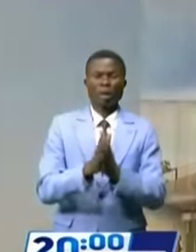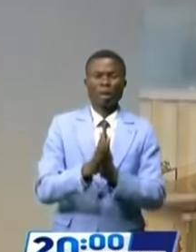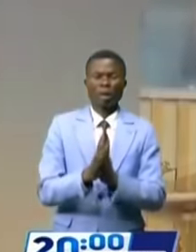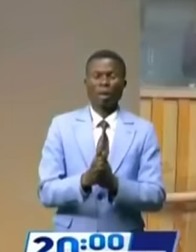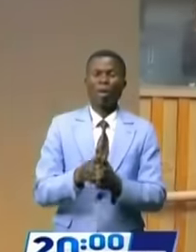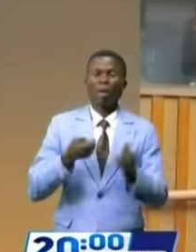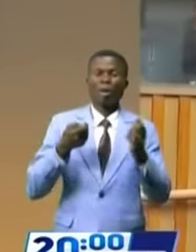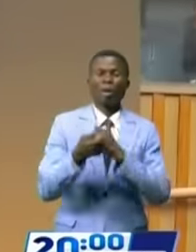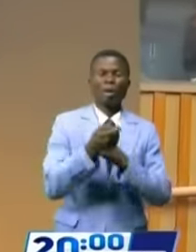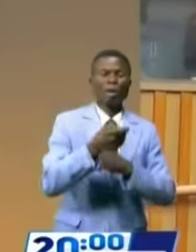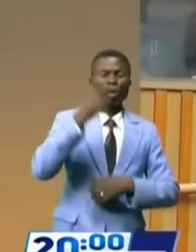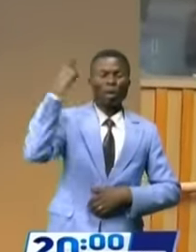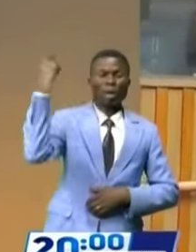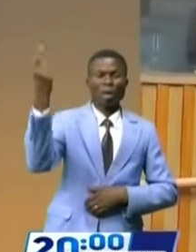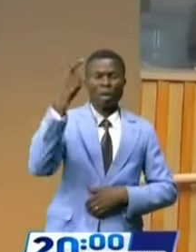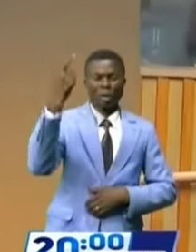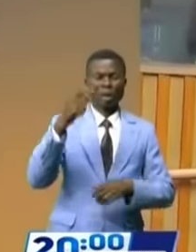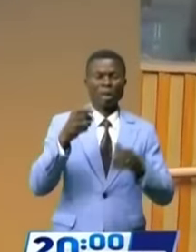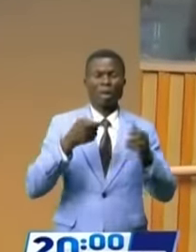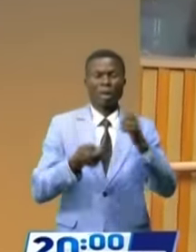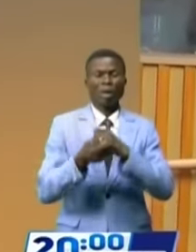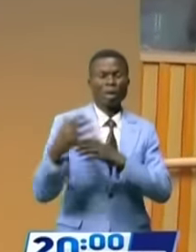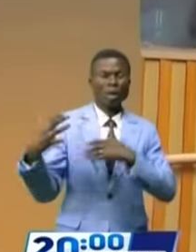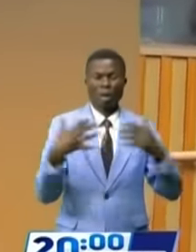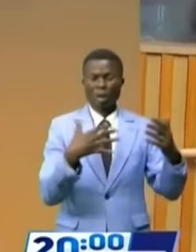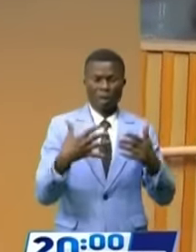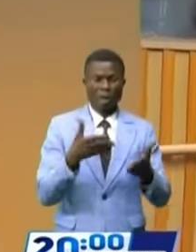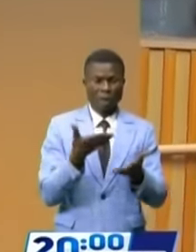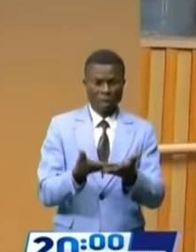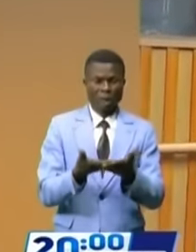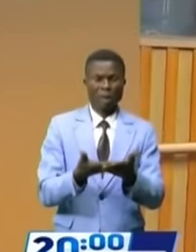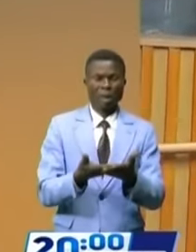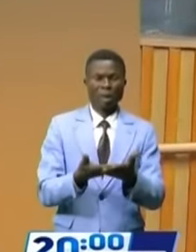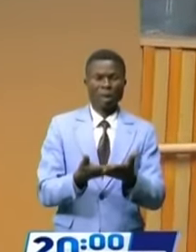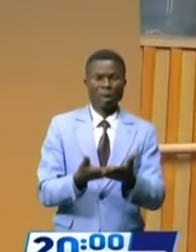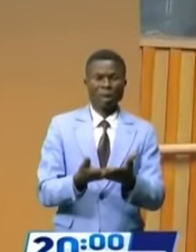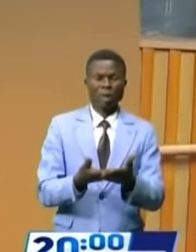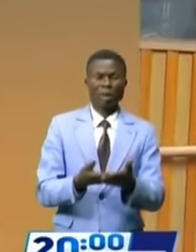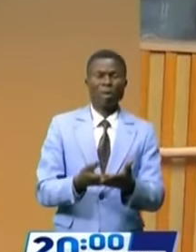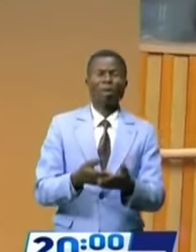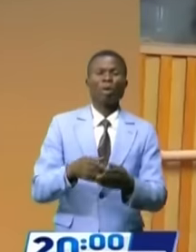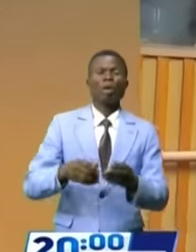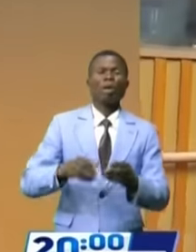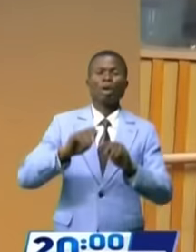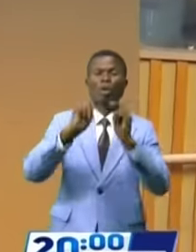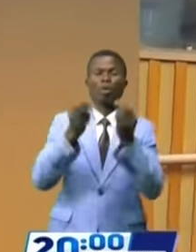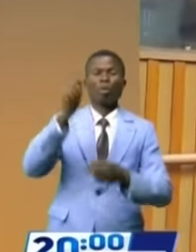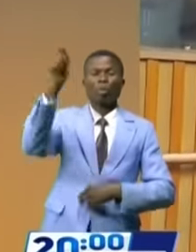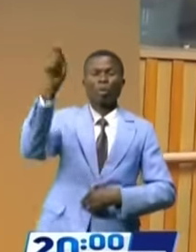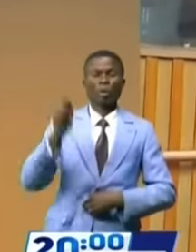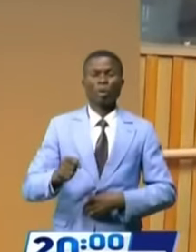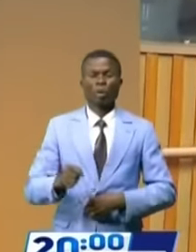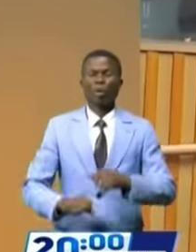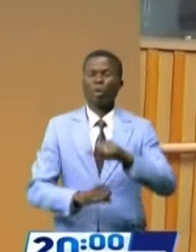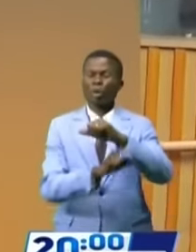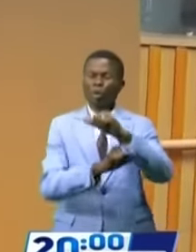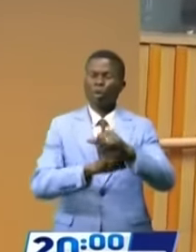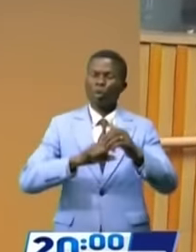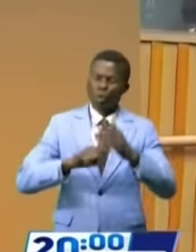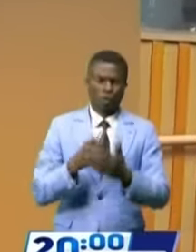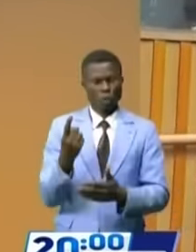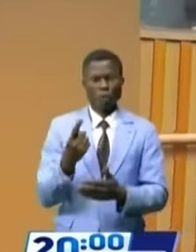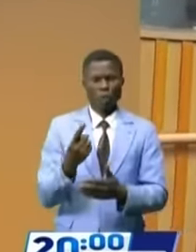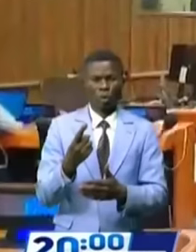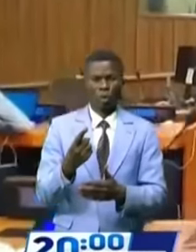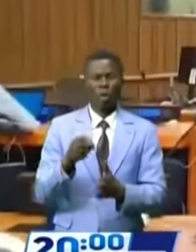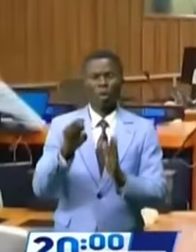crimes contre l'humanité et les crimes de guerre pour lesquels désormais les juridictions militaires appliquent directement les